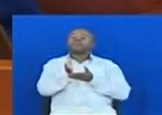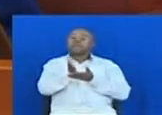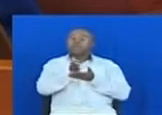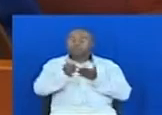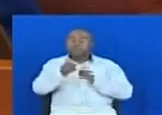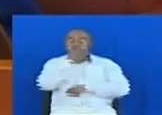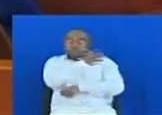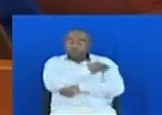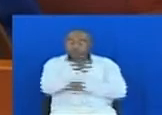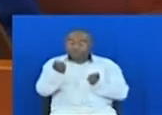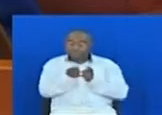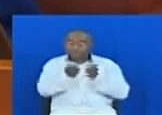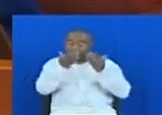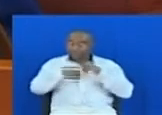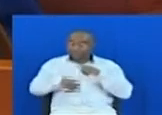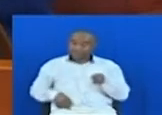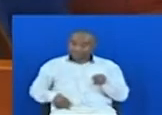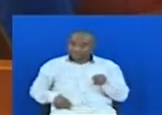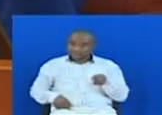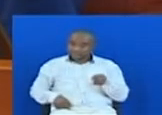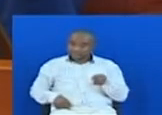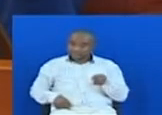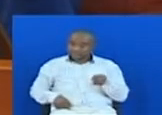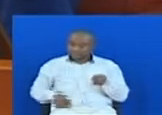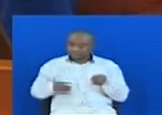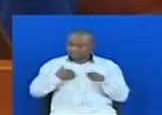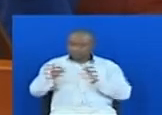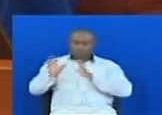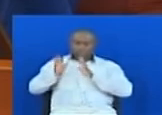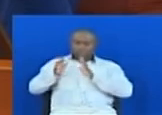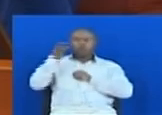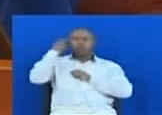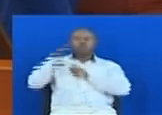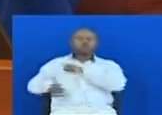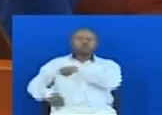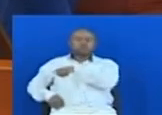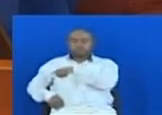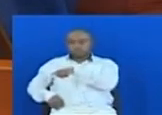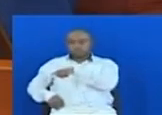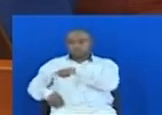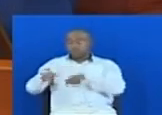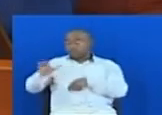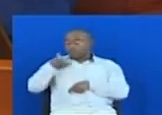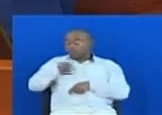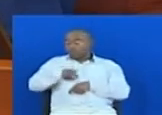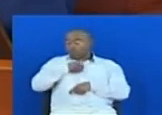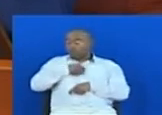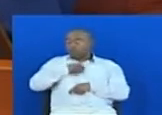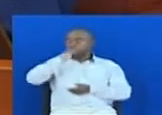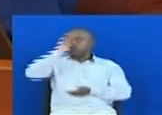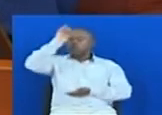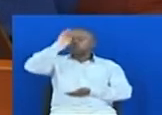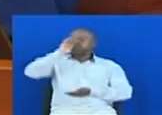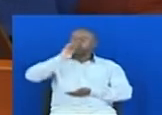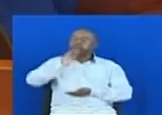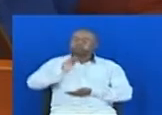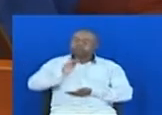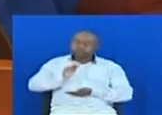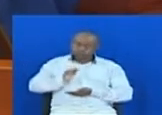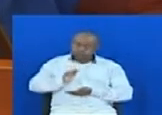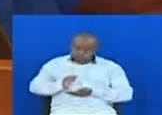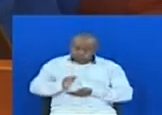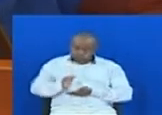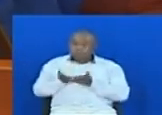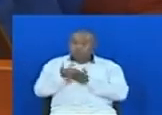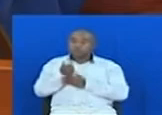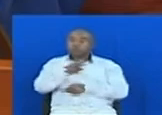wahudumu wa afya ili walikuwa wanawakimbia wagonjwa. Lakini baada ya hofu hii kupungua kwa msimamo wa rais